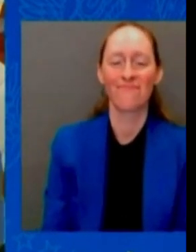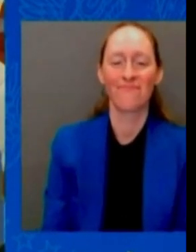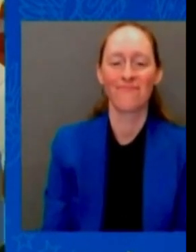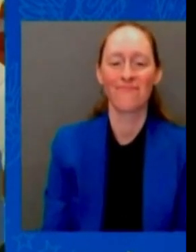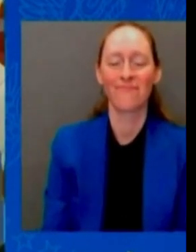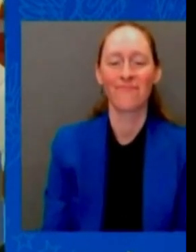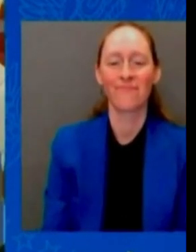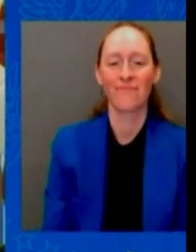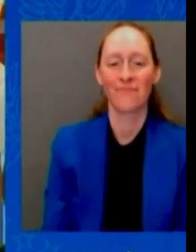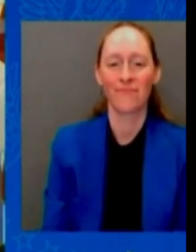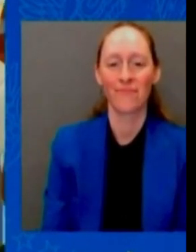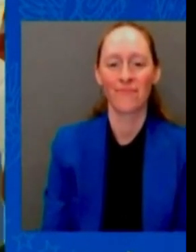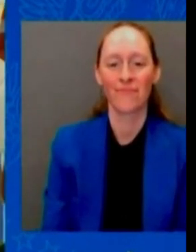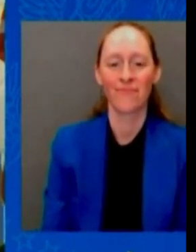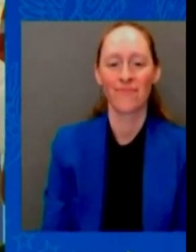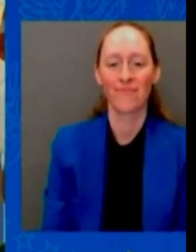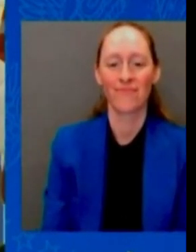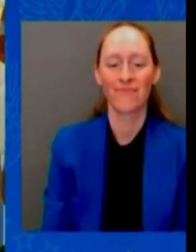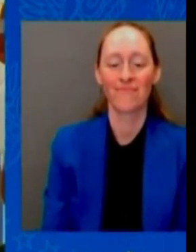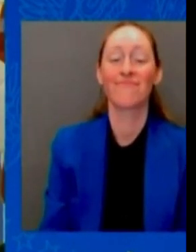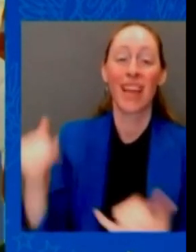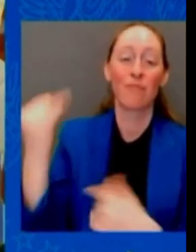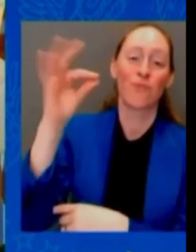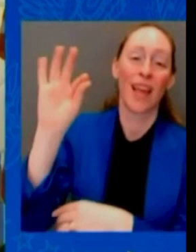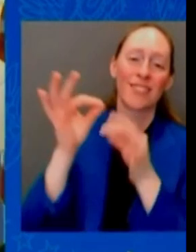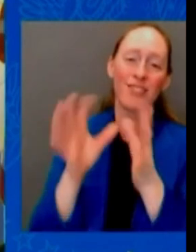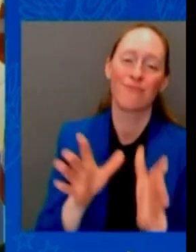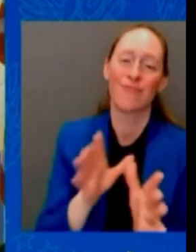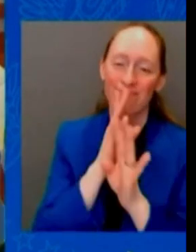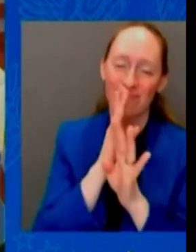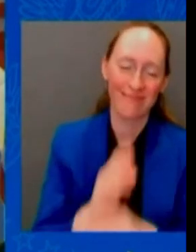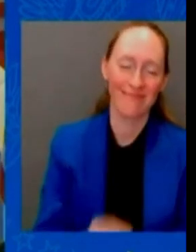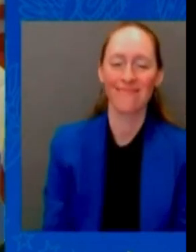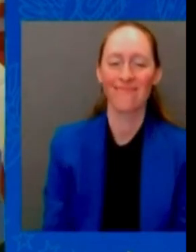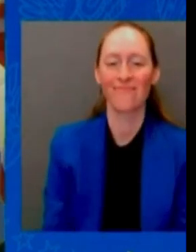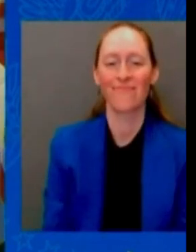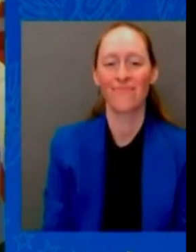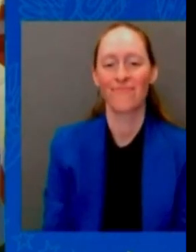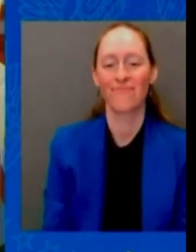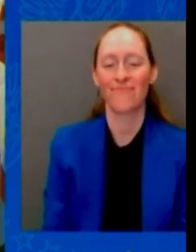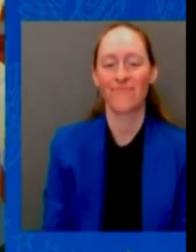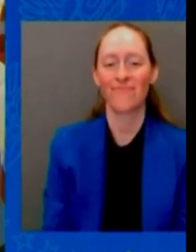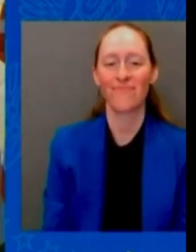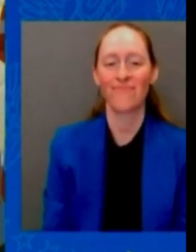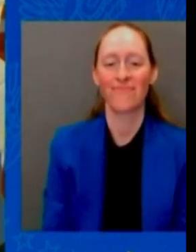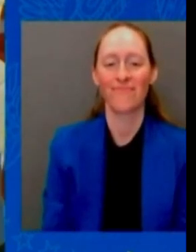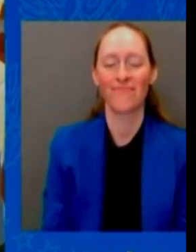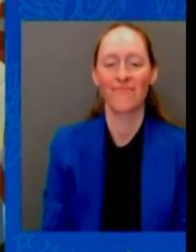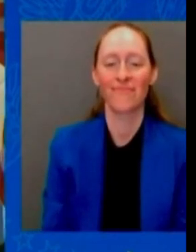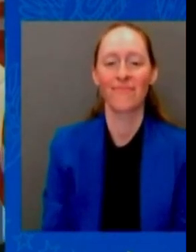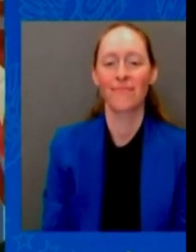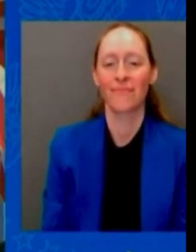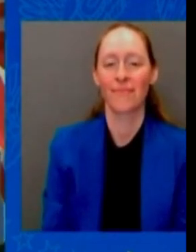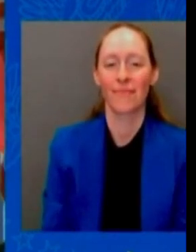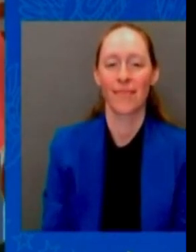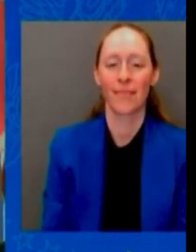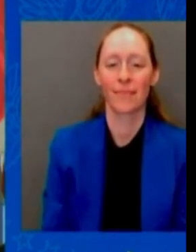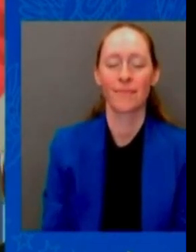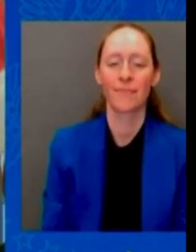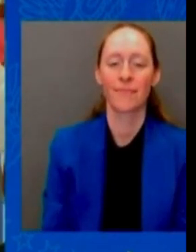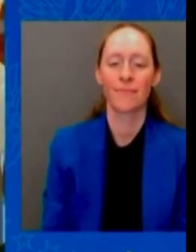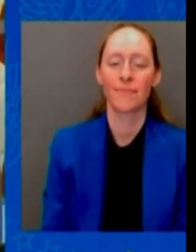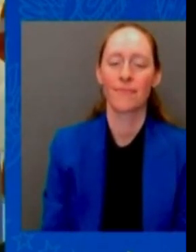notre force est un engagement commun pour la liberté et la justice pour tous. Liberté, égalité,